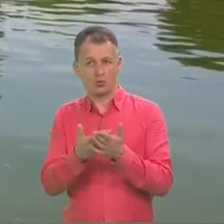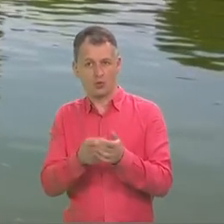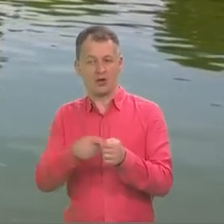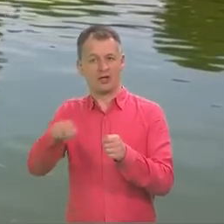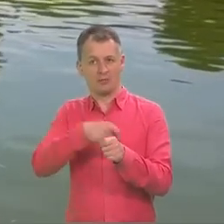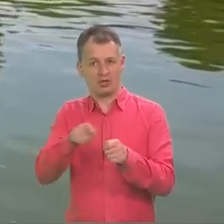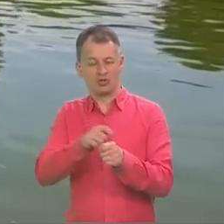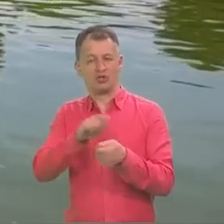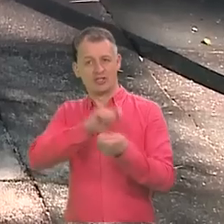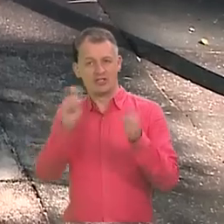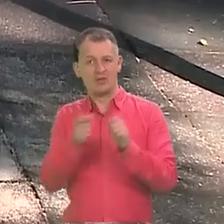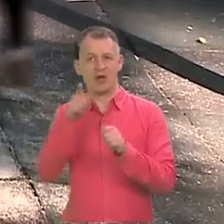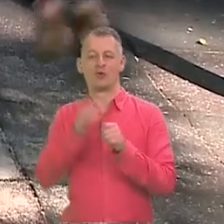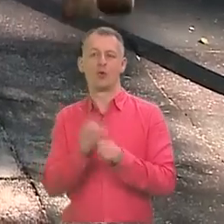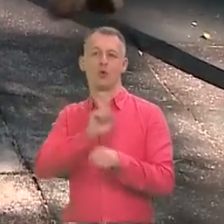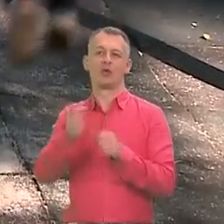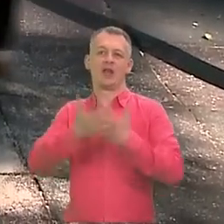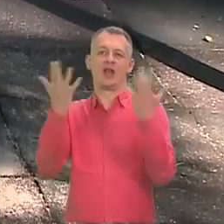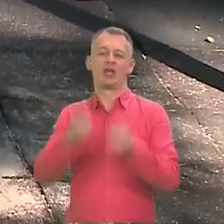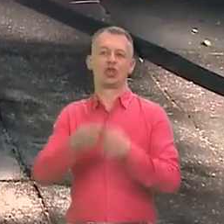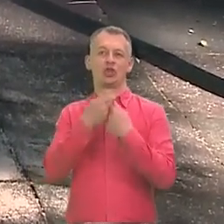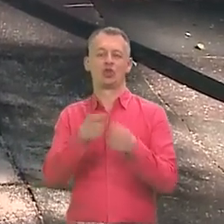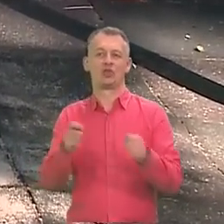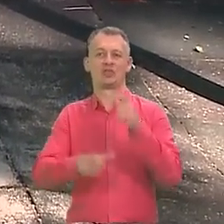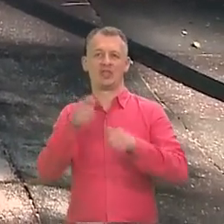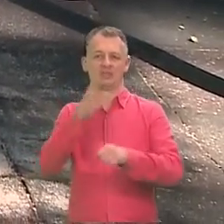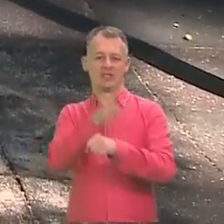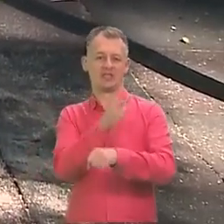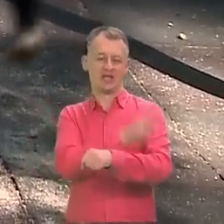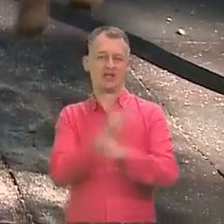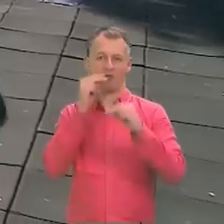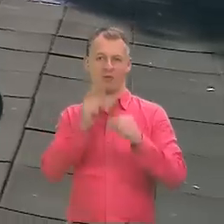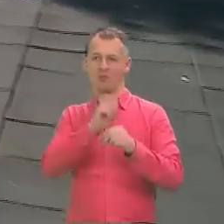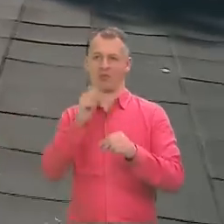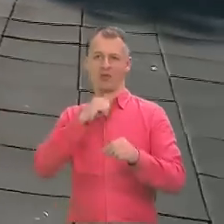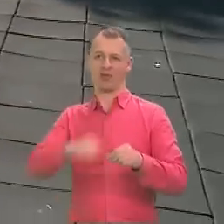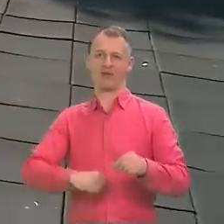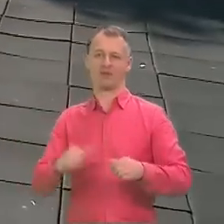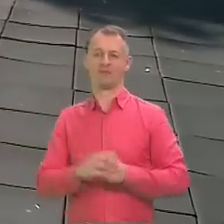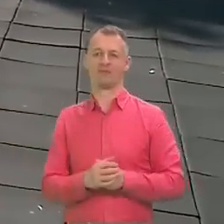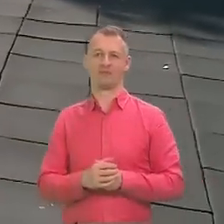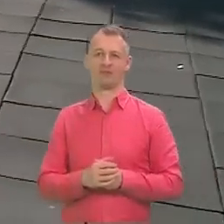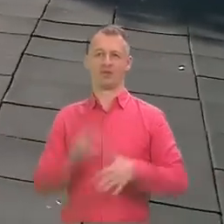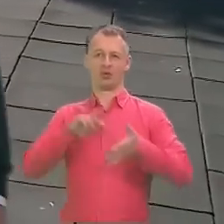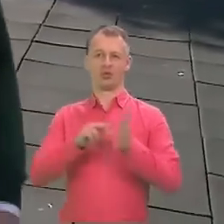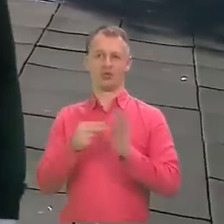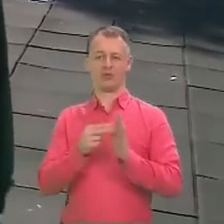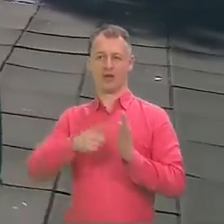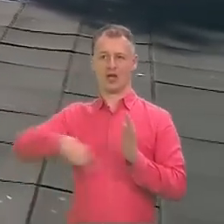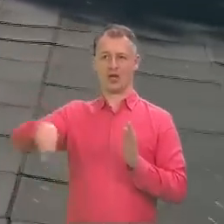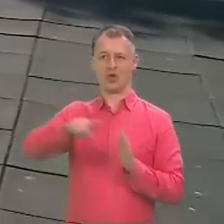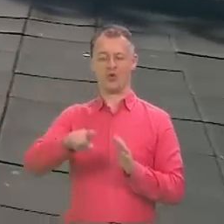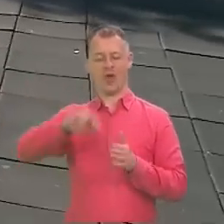și îmbunătăți. Un lucru e cert, tot despre stat vorbim, nu de privat. Soluția pe care noi am adoptat-o